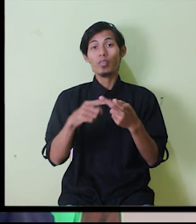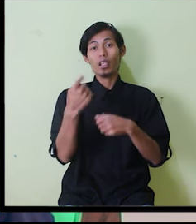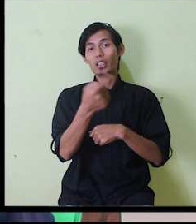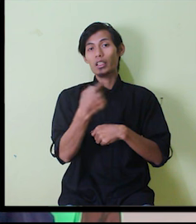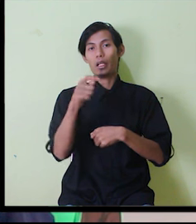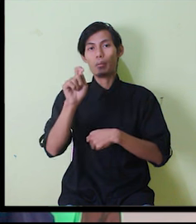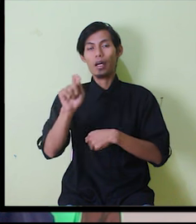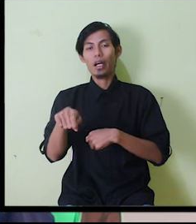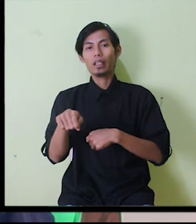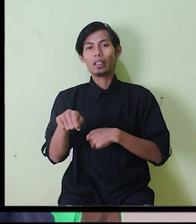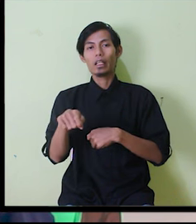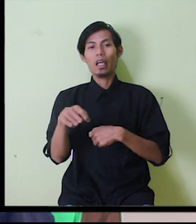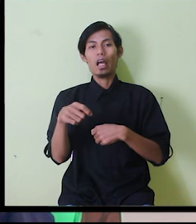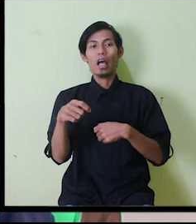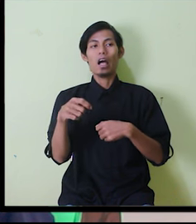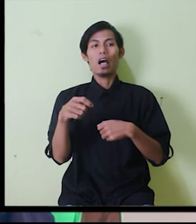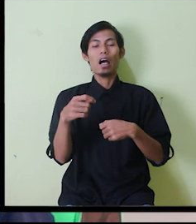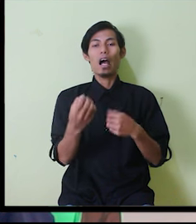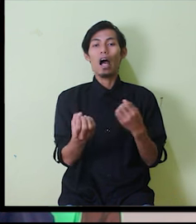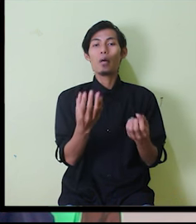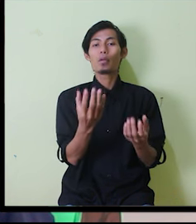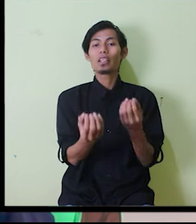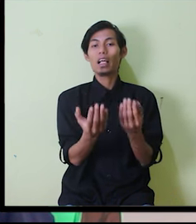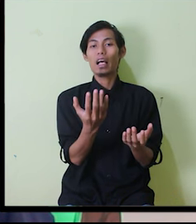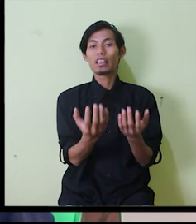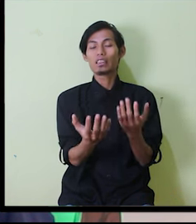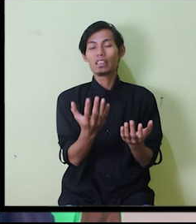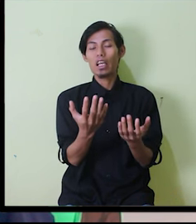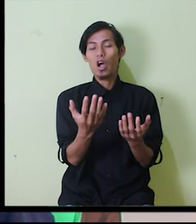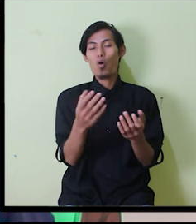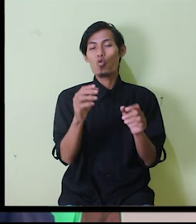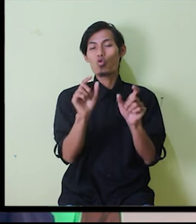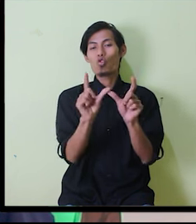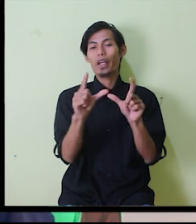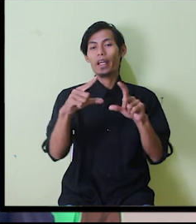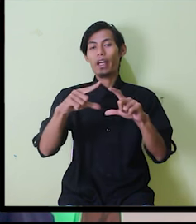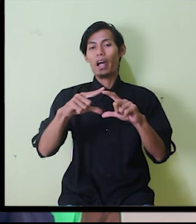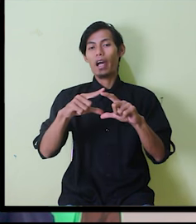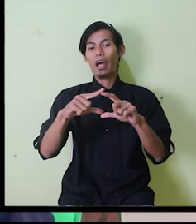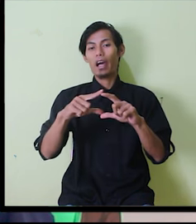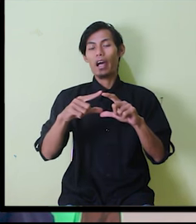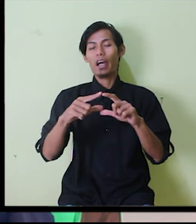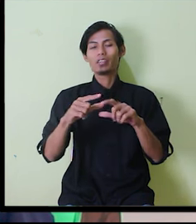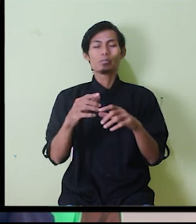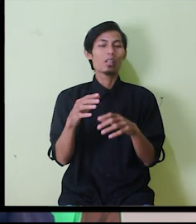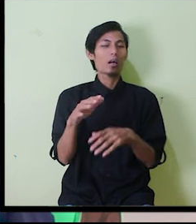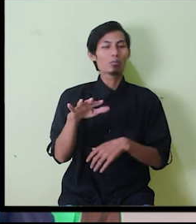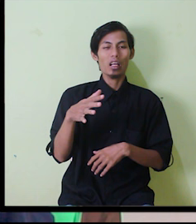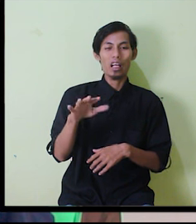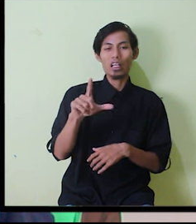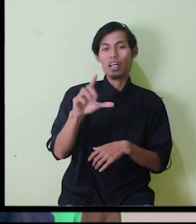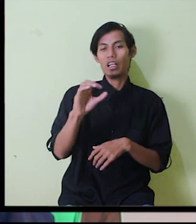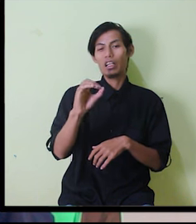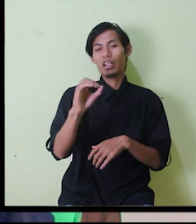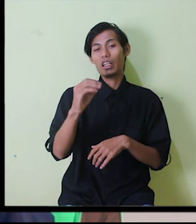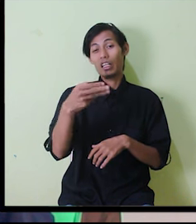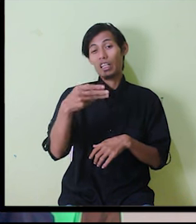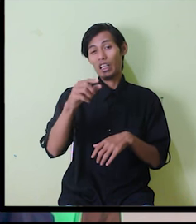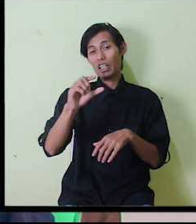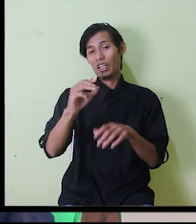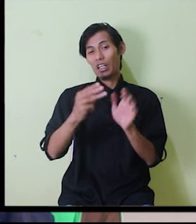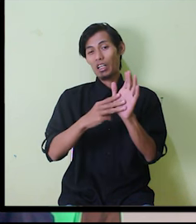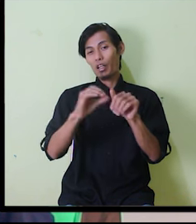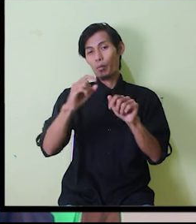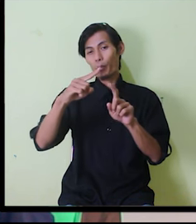kan kita pakai aplikasi ya kadang apa lemot itu Bu jadi